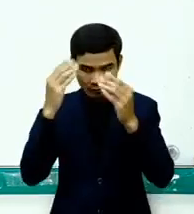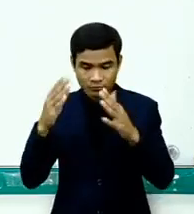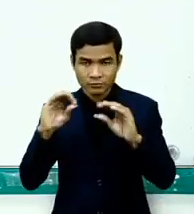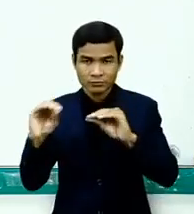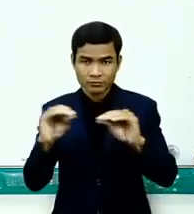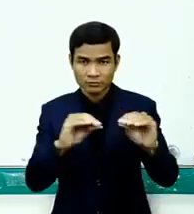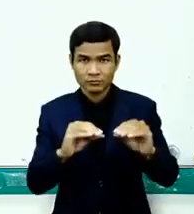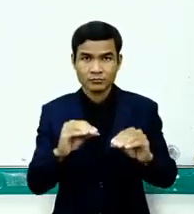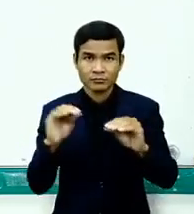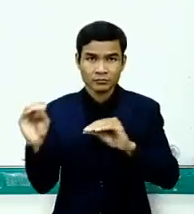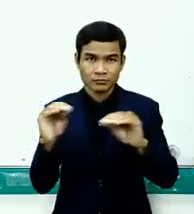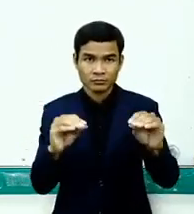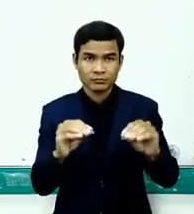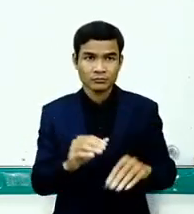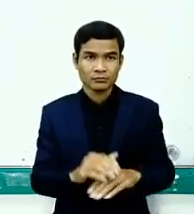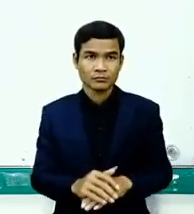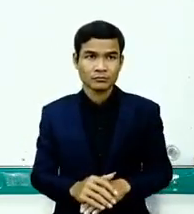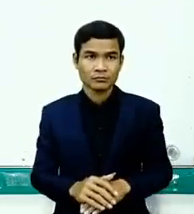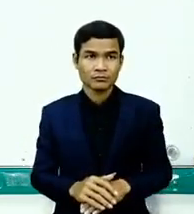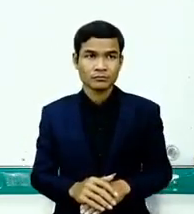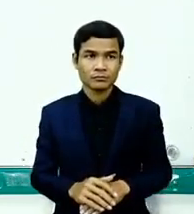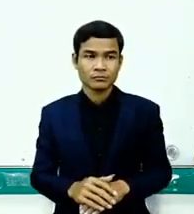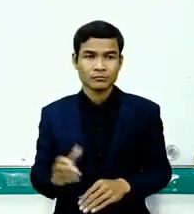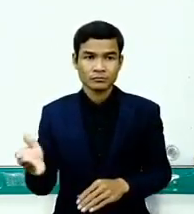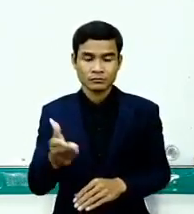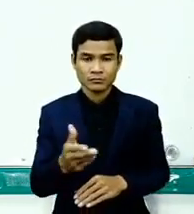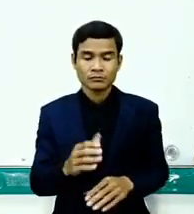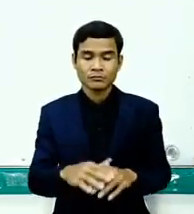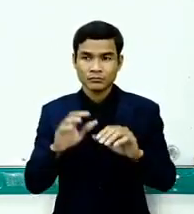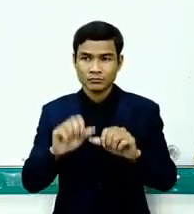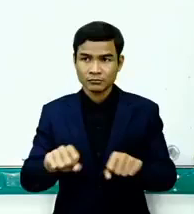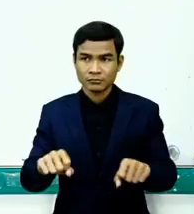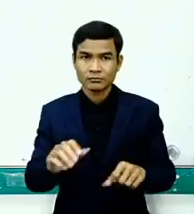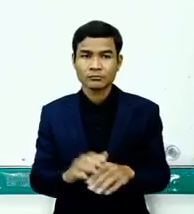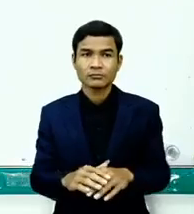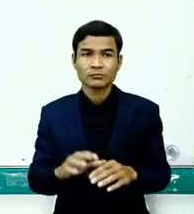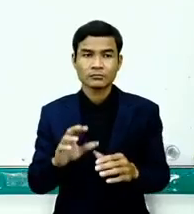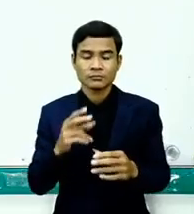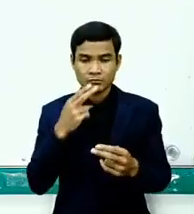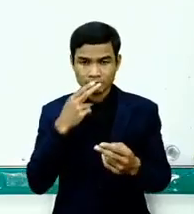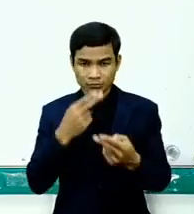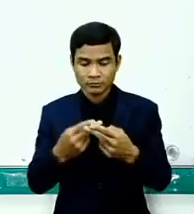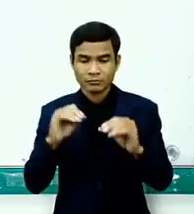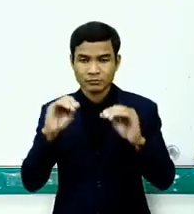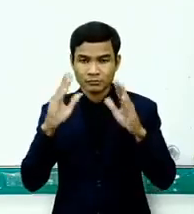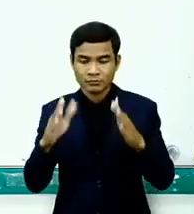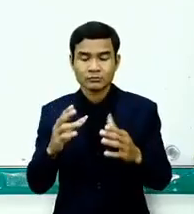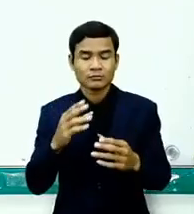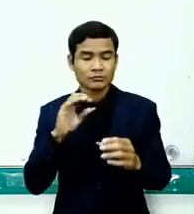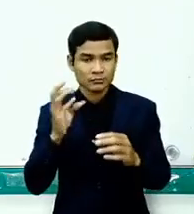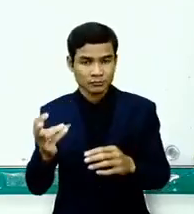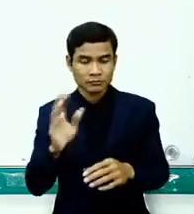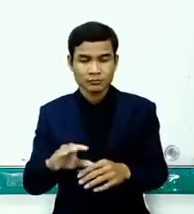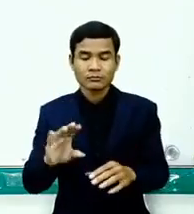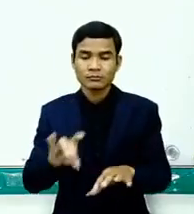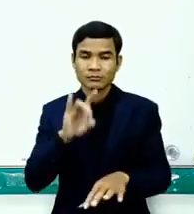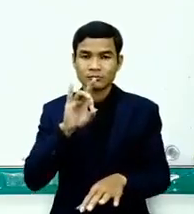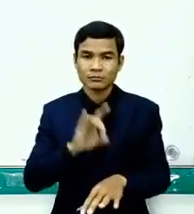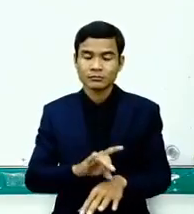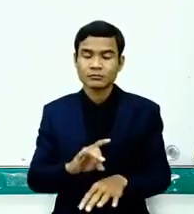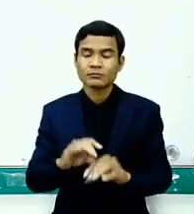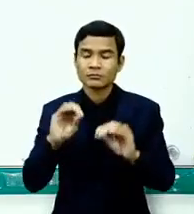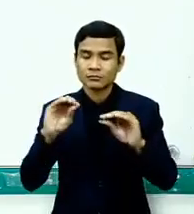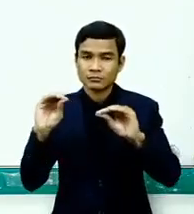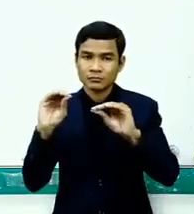កូនចាមួយទៀតណាកូនណាចាហើយកូនកូនទាំងអស់គ្នាចាចាំឆ្លើយប្រាប់អ្នកគ្រូបន្តិចមើលចានៅពេលដែរអ្ន